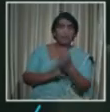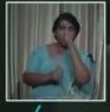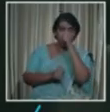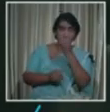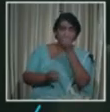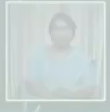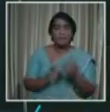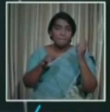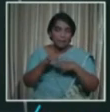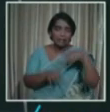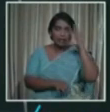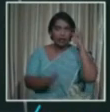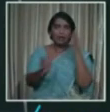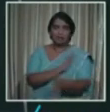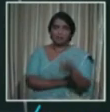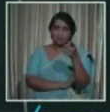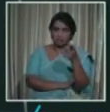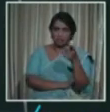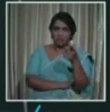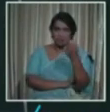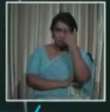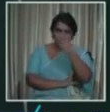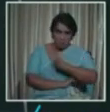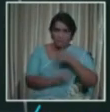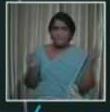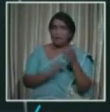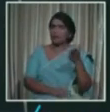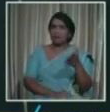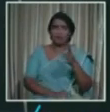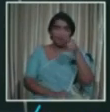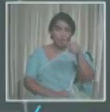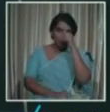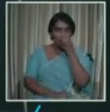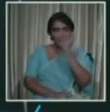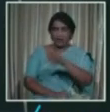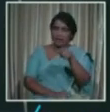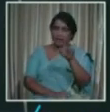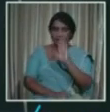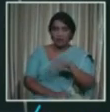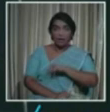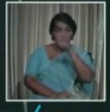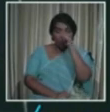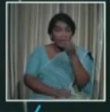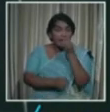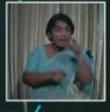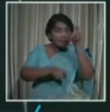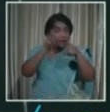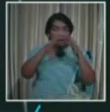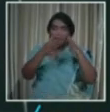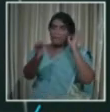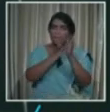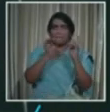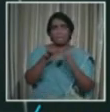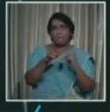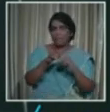रात में क्या है मैं पत्ते तुम्हारा भाई होना है तुम्हारे तो की हुए किरण है वो तुम्हारे वो तुम्हारा हो रहा नौका इन नहीं थी तुम क्यों हो रहा का आपका टिके गिनती पर प्रश्न नहीं किया